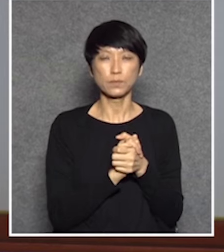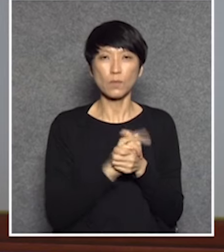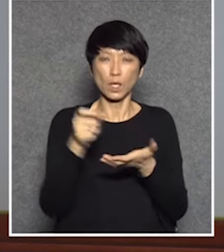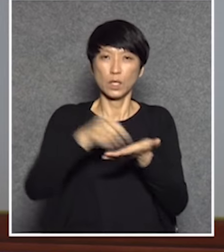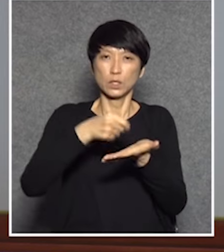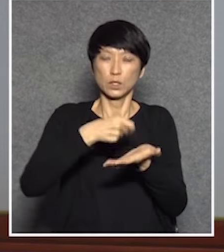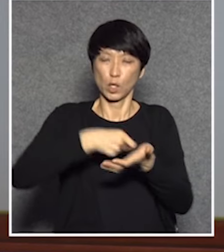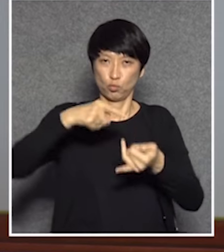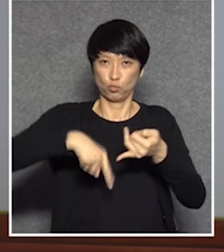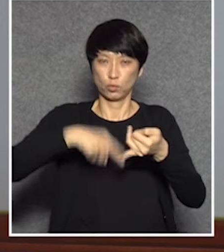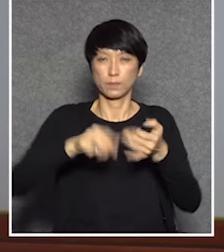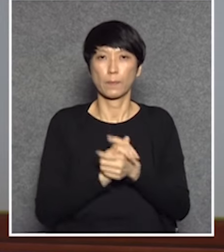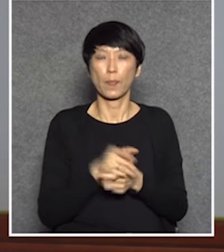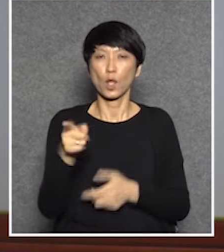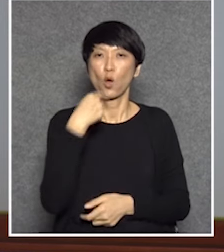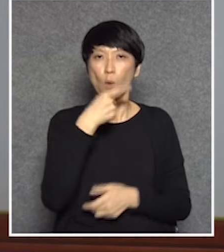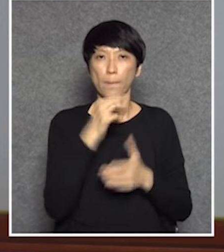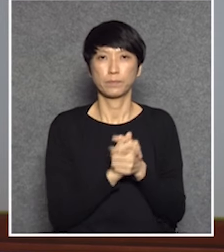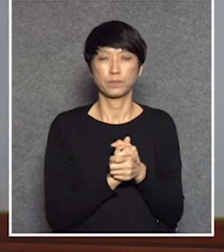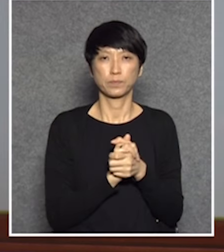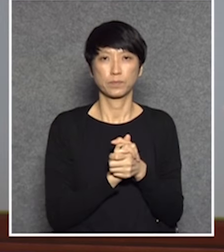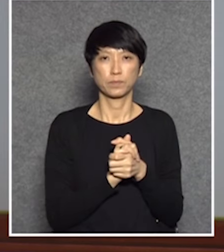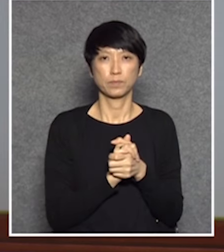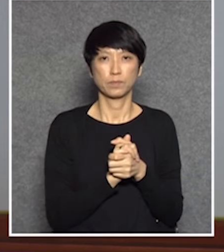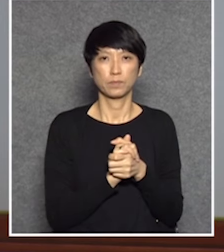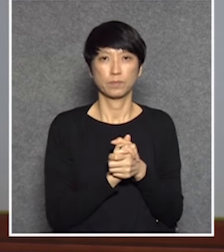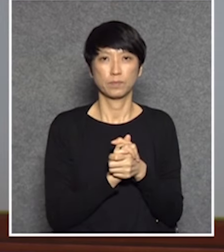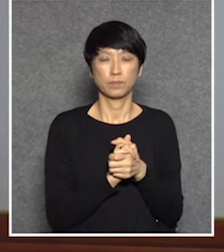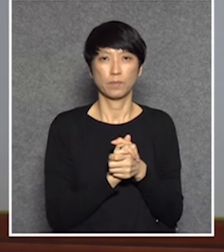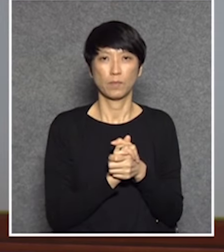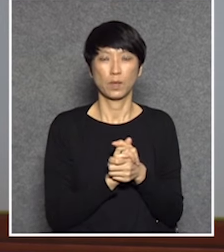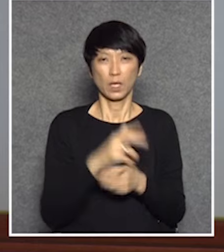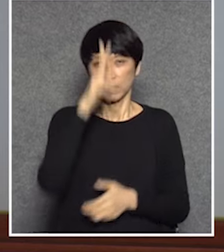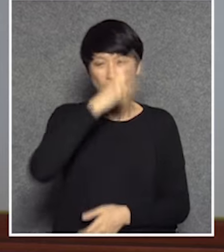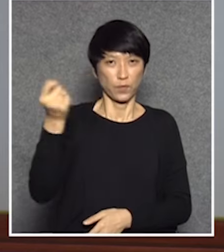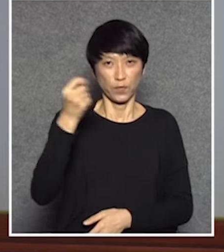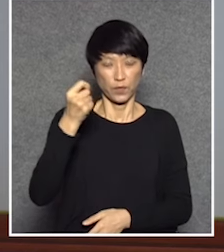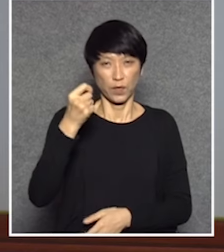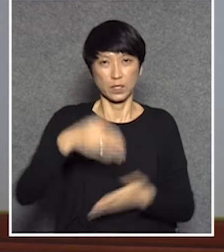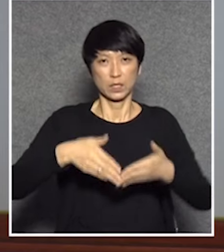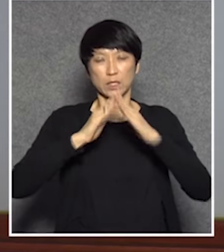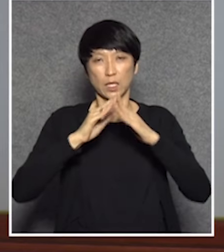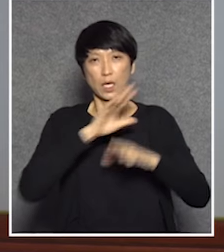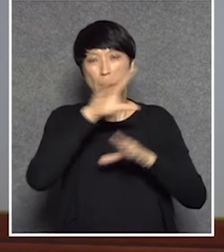結論噶，佢就係話咧，促請政府能重速成立一個包